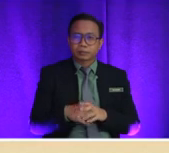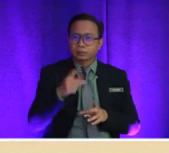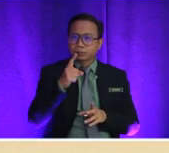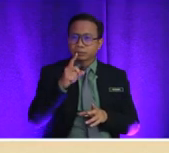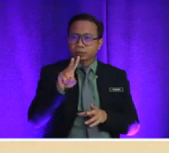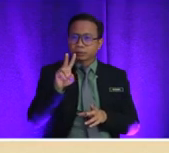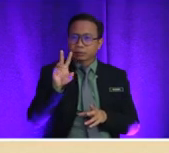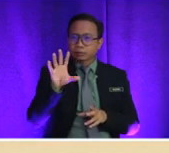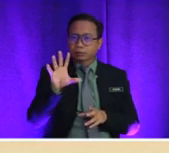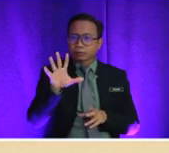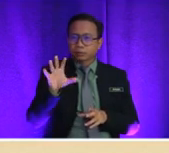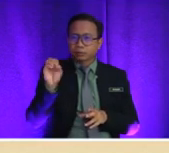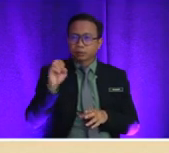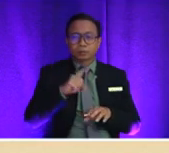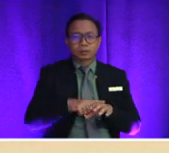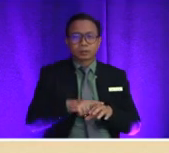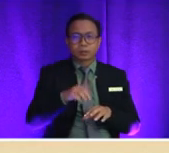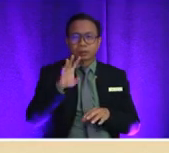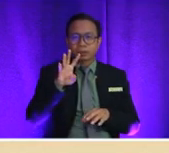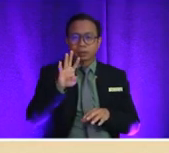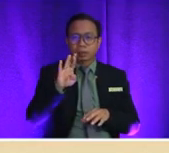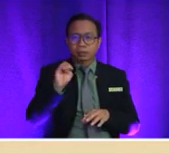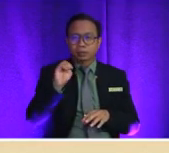1.250 ekor pada